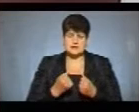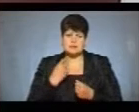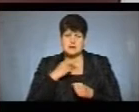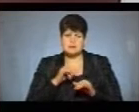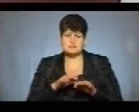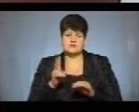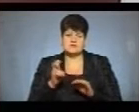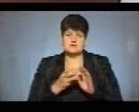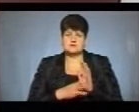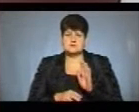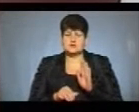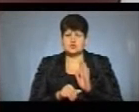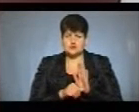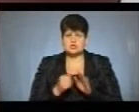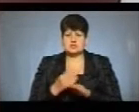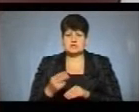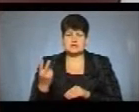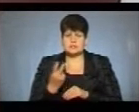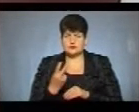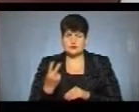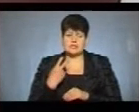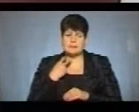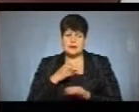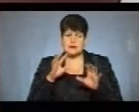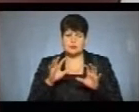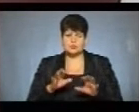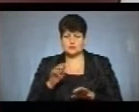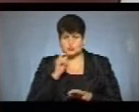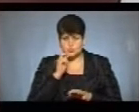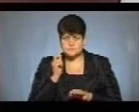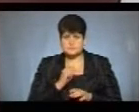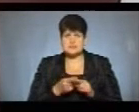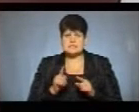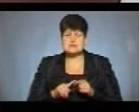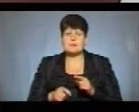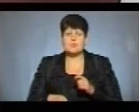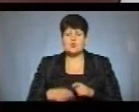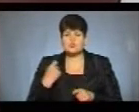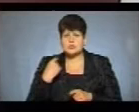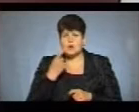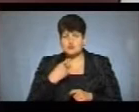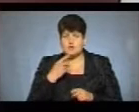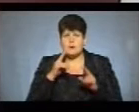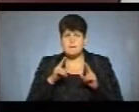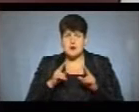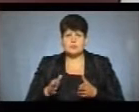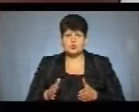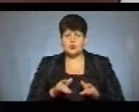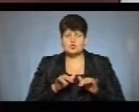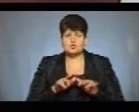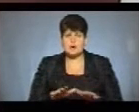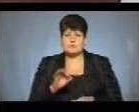статтею 286 частиною 2 статті Кримінального кодексу України. Це порушення особою правил безпеки дорожнього руху